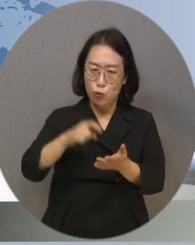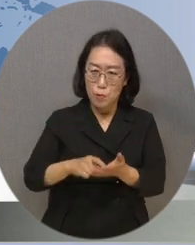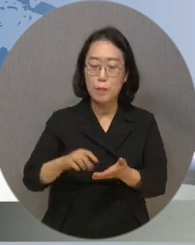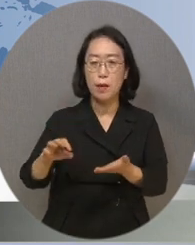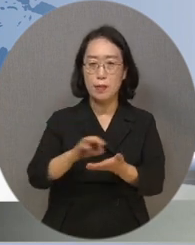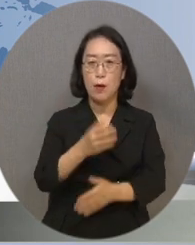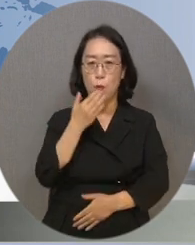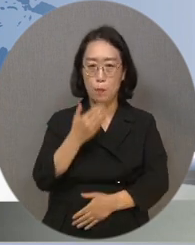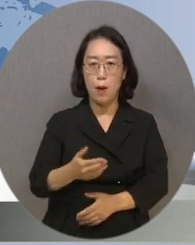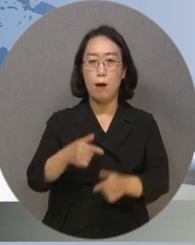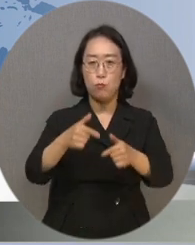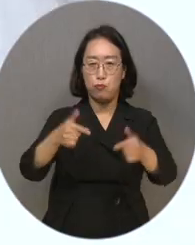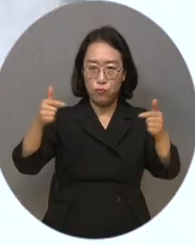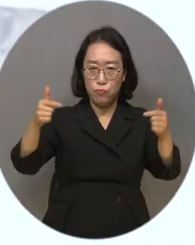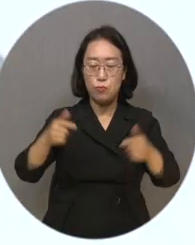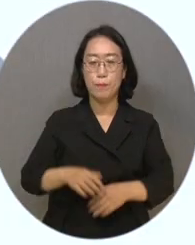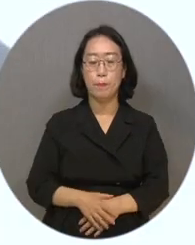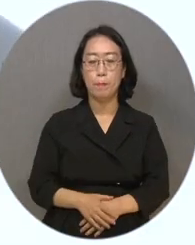높인다는 계획입니다.